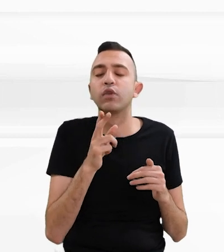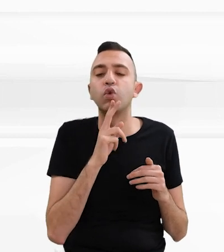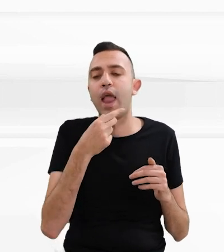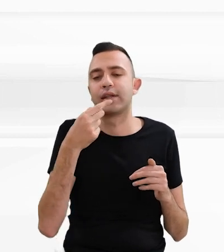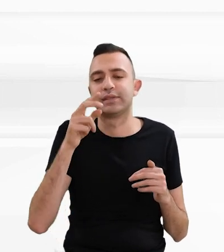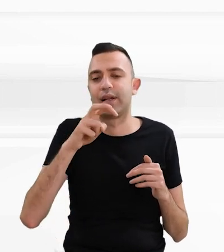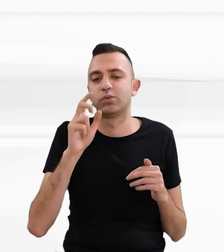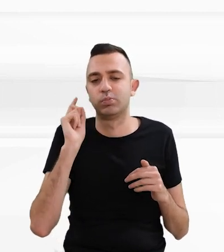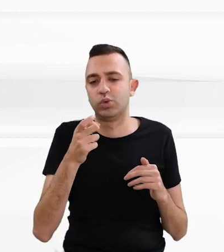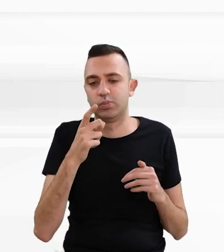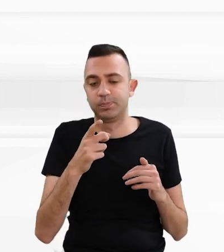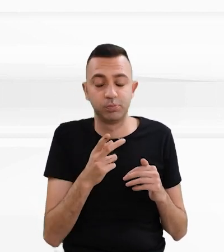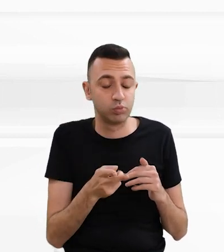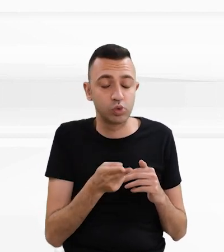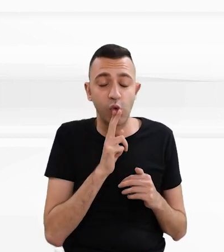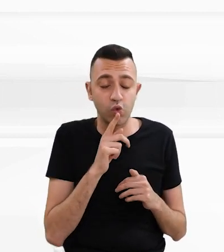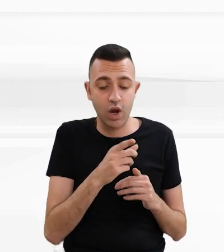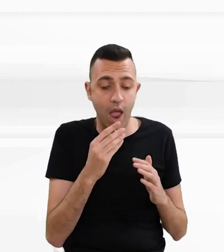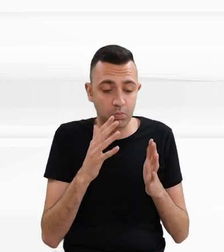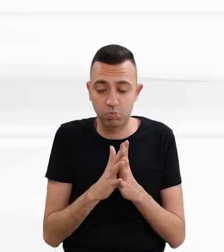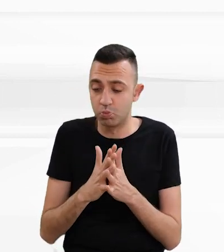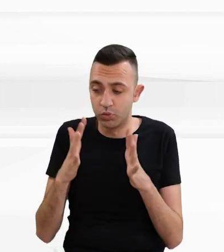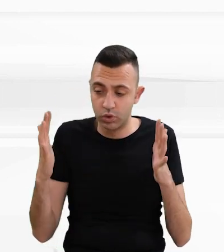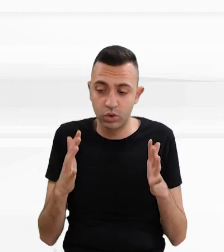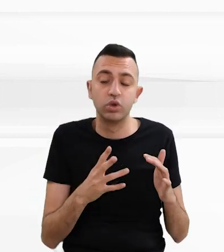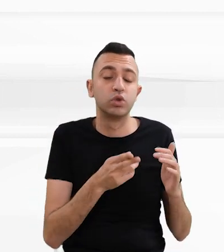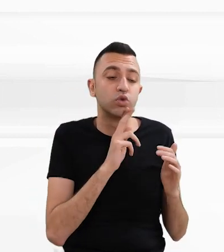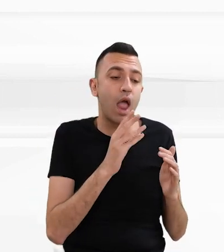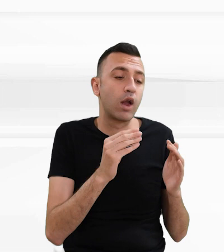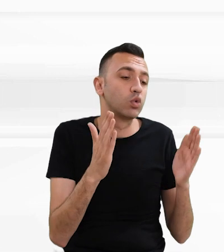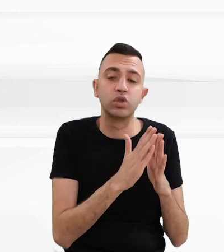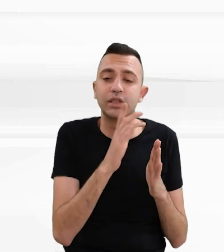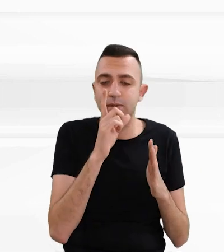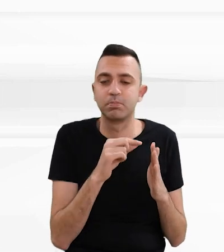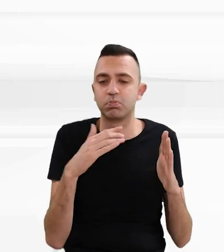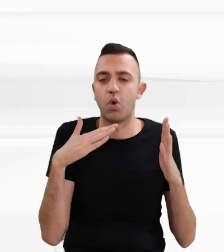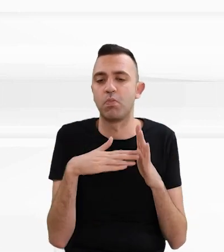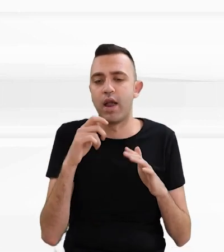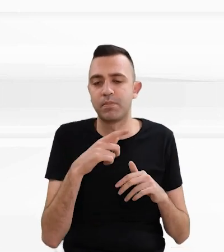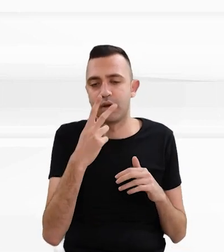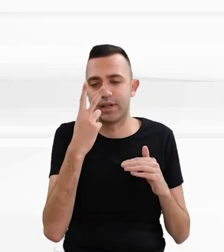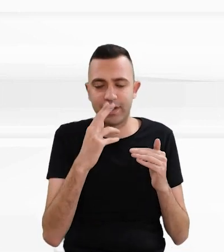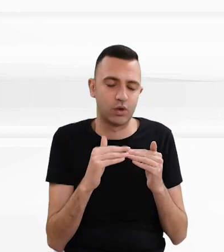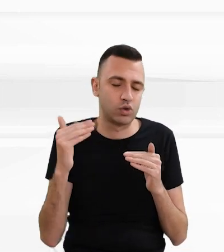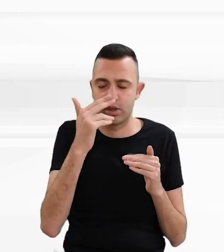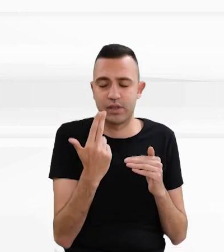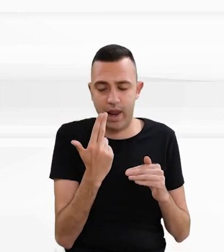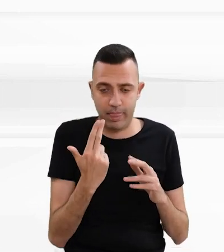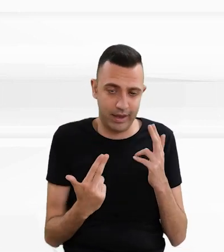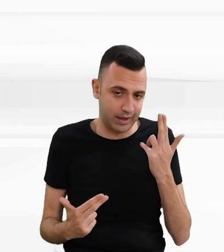nasıl bulacaktım sonucu en büyük olanı sonucu en küçük olana bölmeliyim Yani iki yüzlü yediği bölü